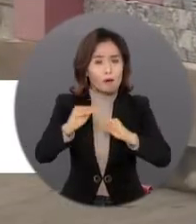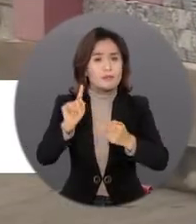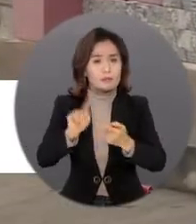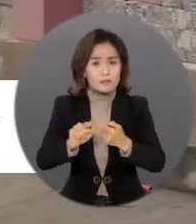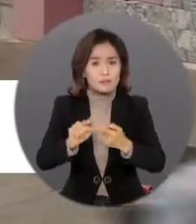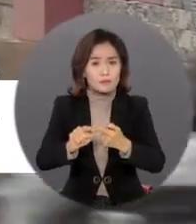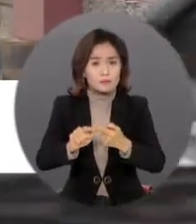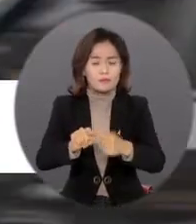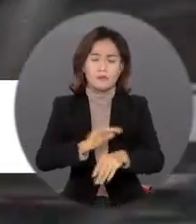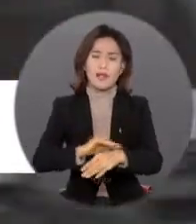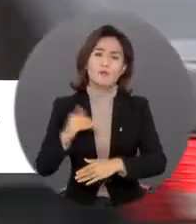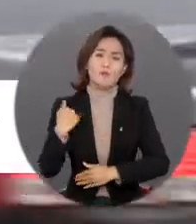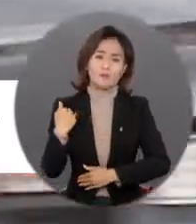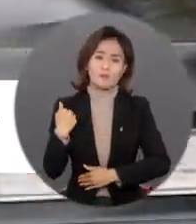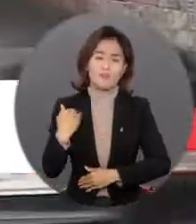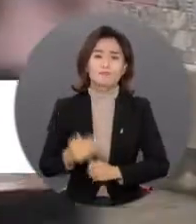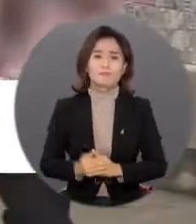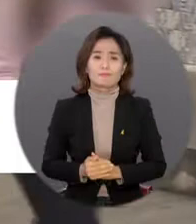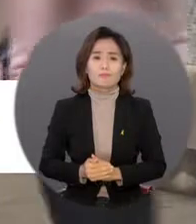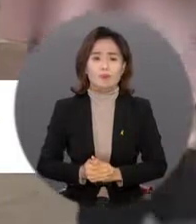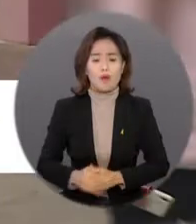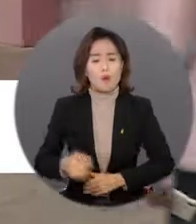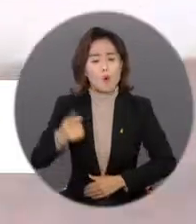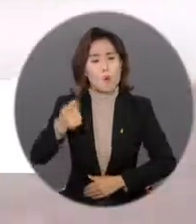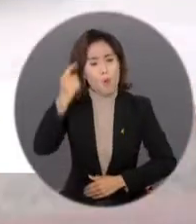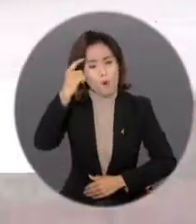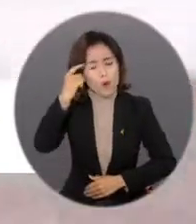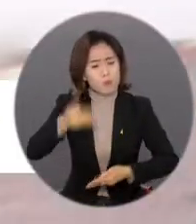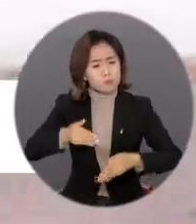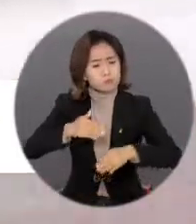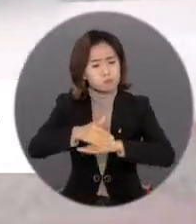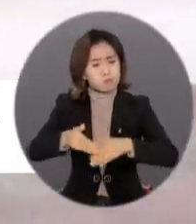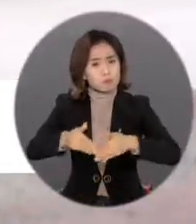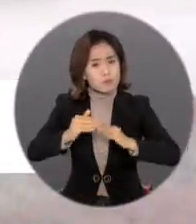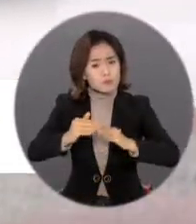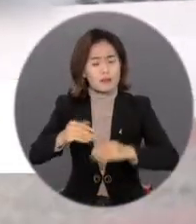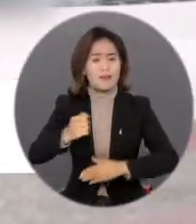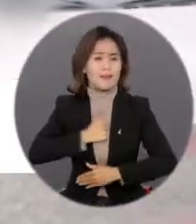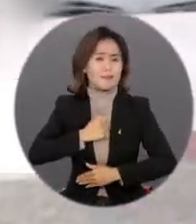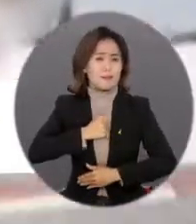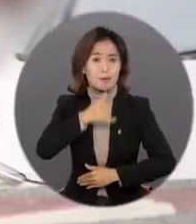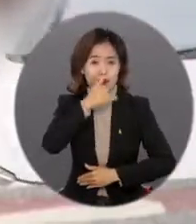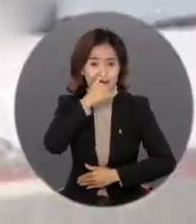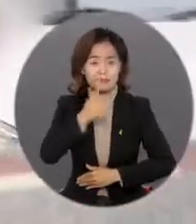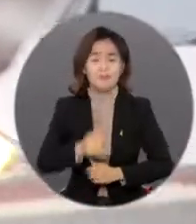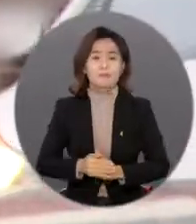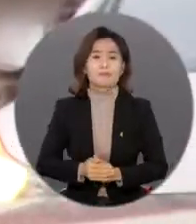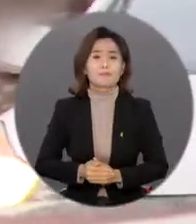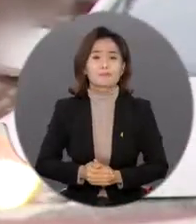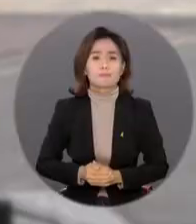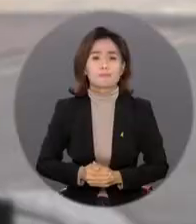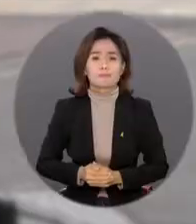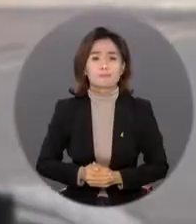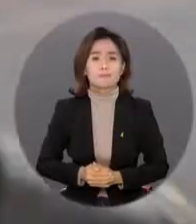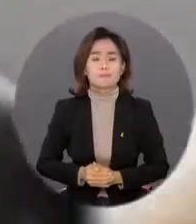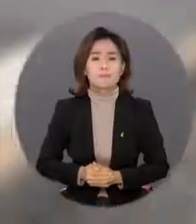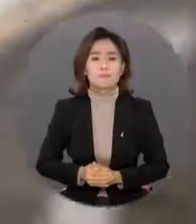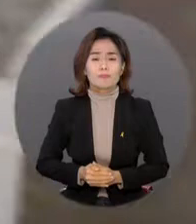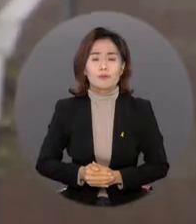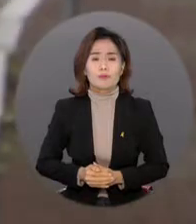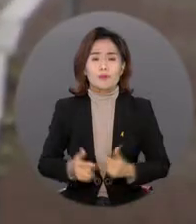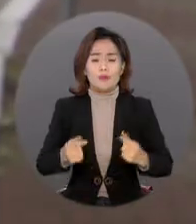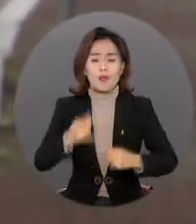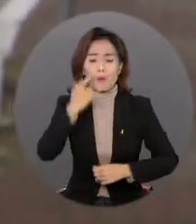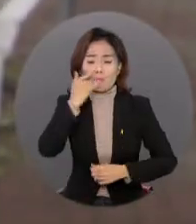솔직히 잘 모르겠고요. 이게 빨리 왜 안 생기나 이런 답답한 마음도 좀 드는 것도 사실이거든요. 그래서 이렇다